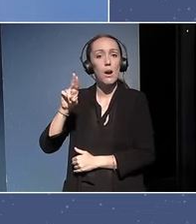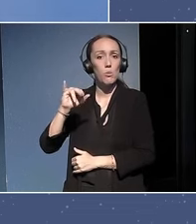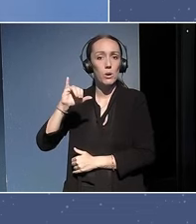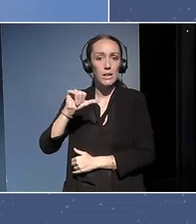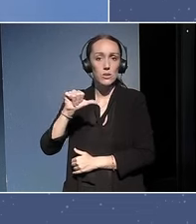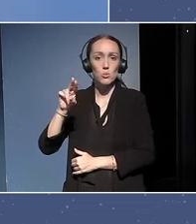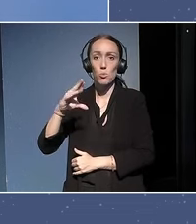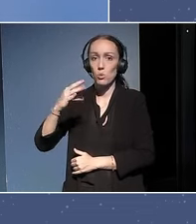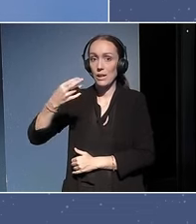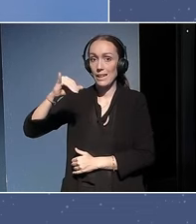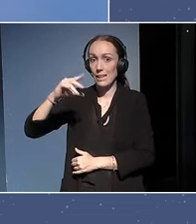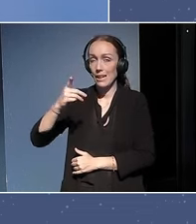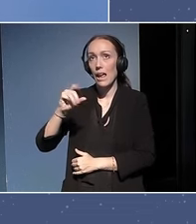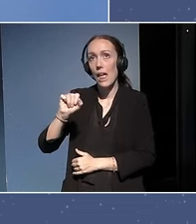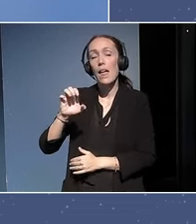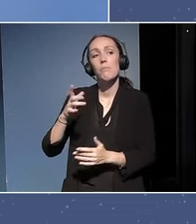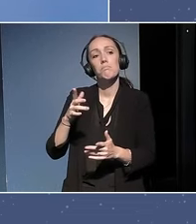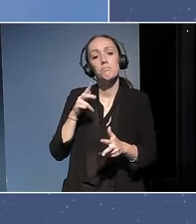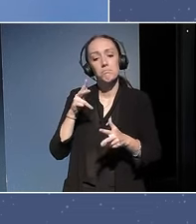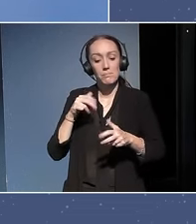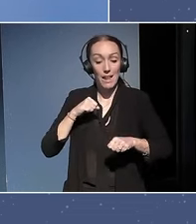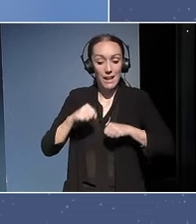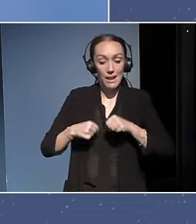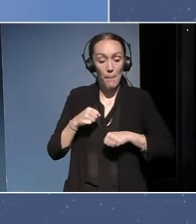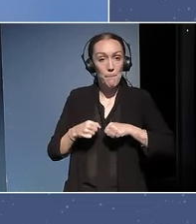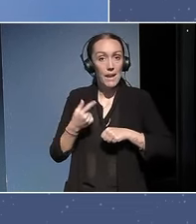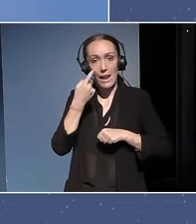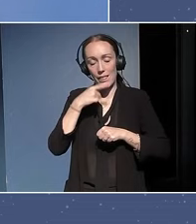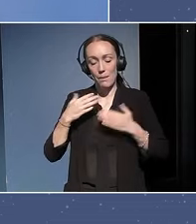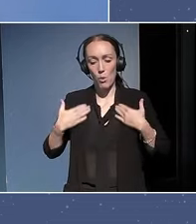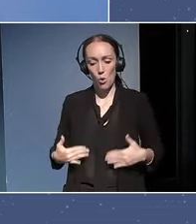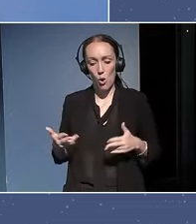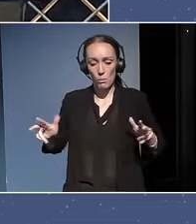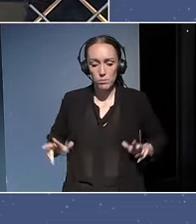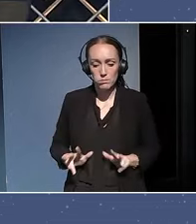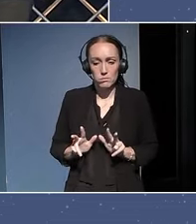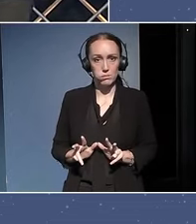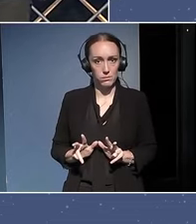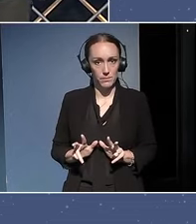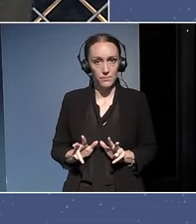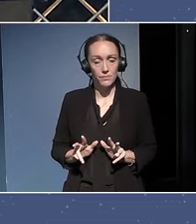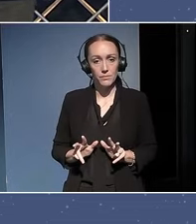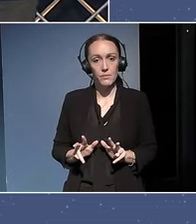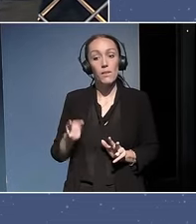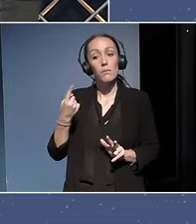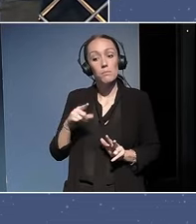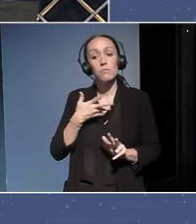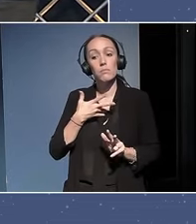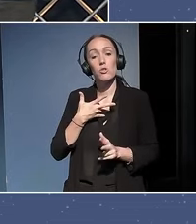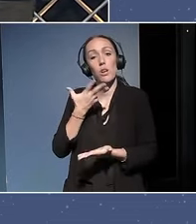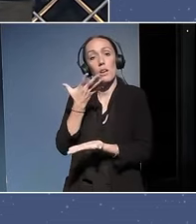arti messi bene sotto il il corpo e questo è testimoniato da orme fossili che si